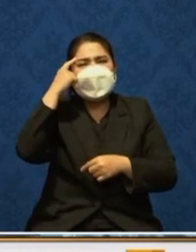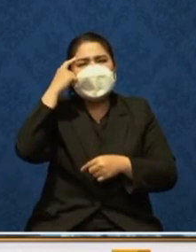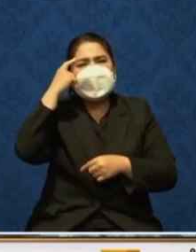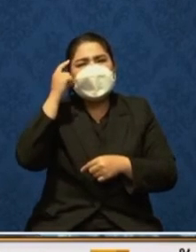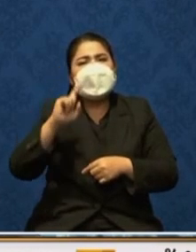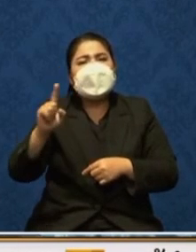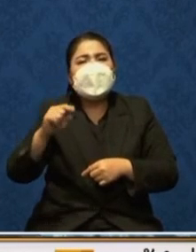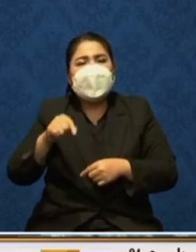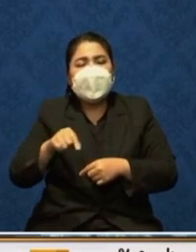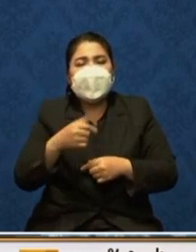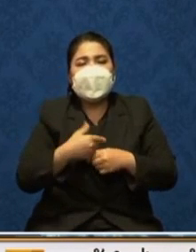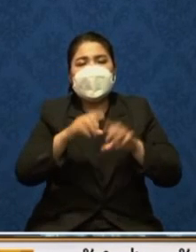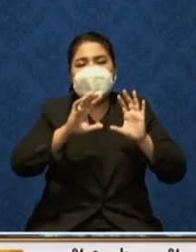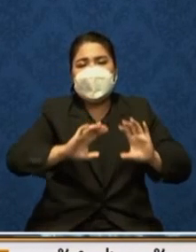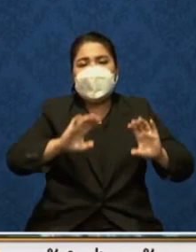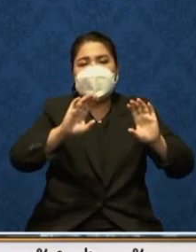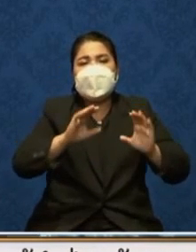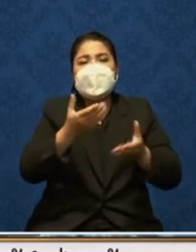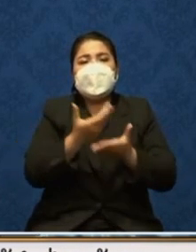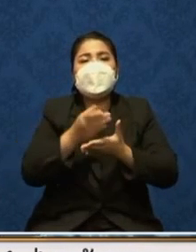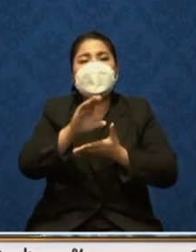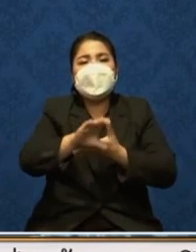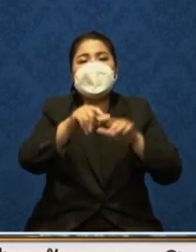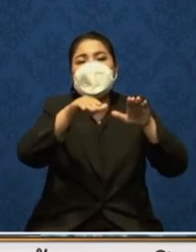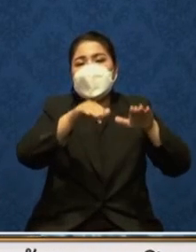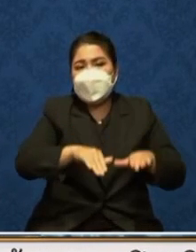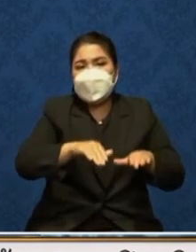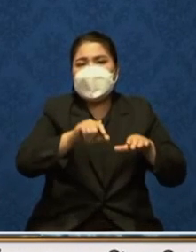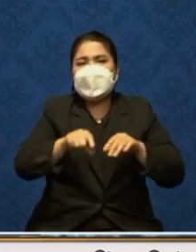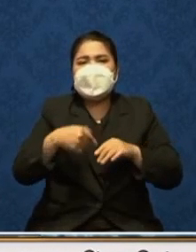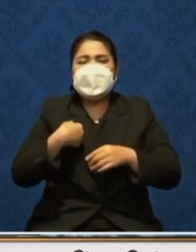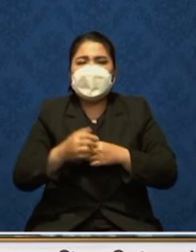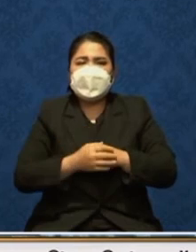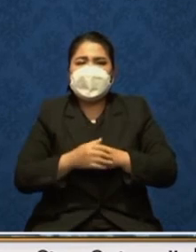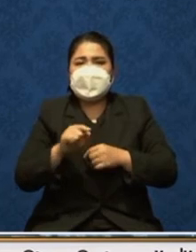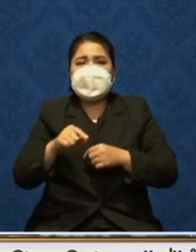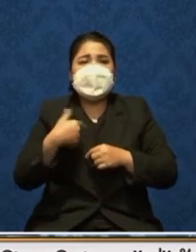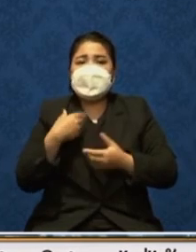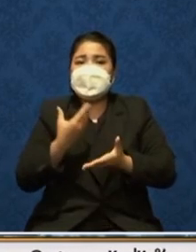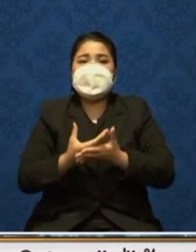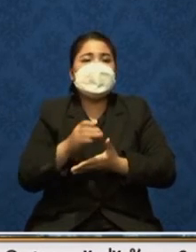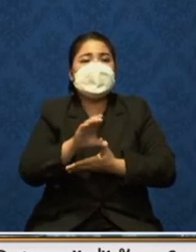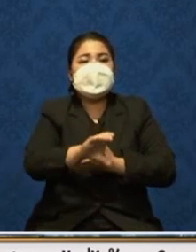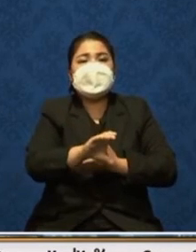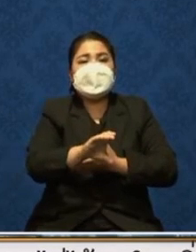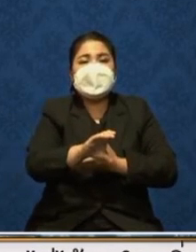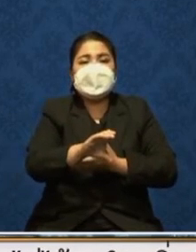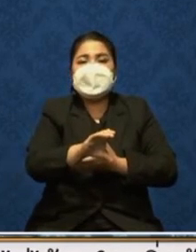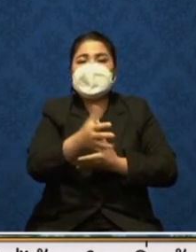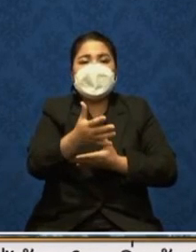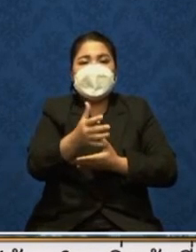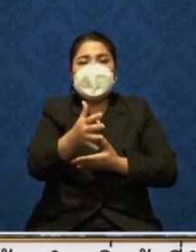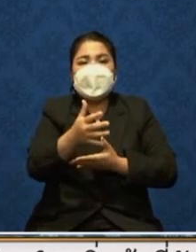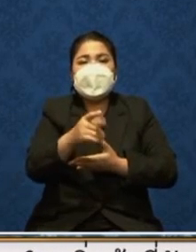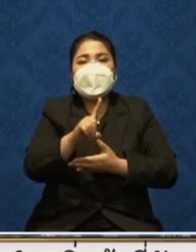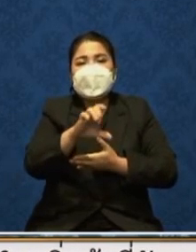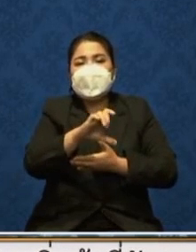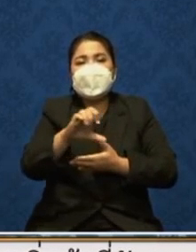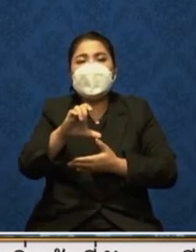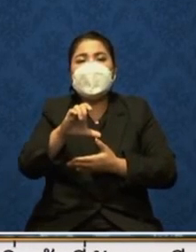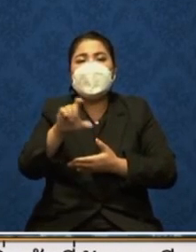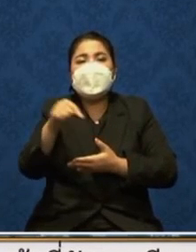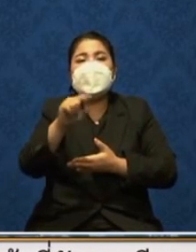ของภาครัให้เหลอแต่เฉพาะค่าเวนคทดินคอเอกชนไมลงทนแบบ 100% แ่สุท้ายกตเป็รถร